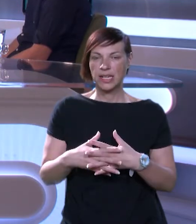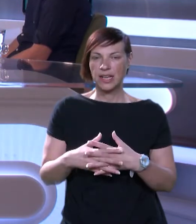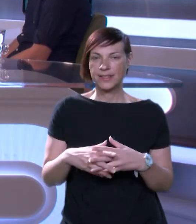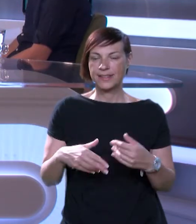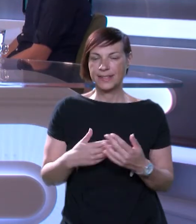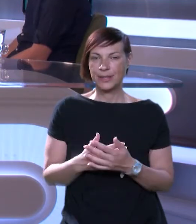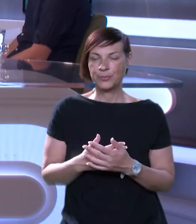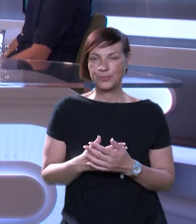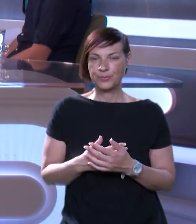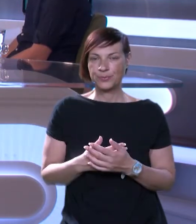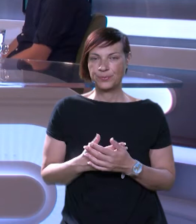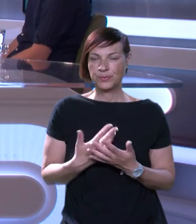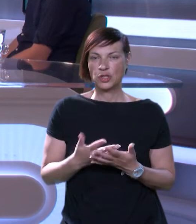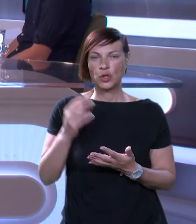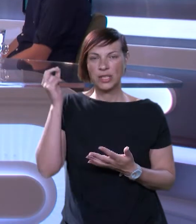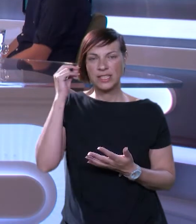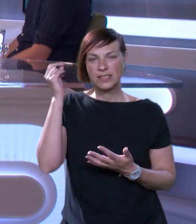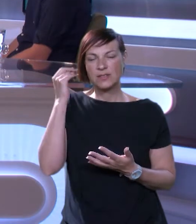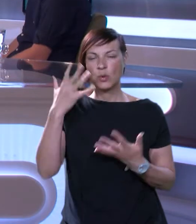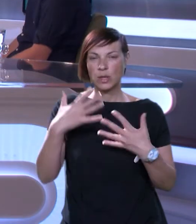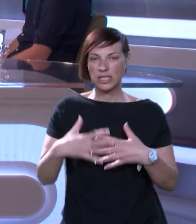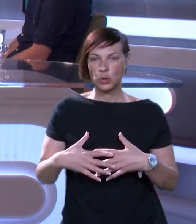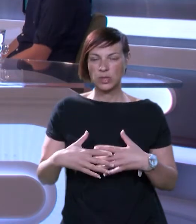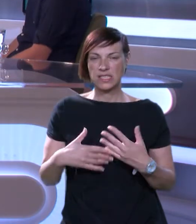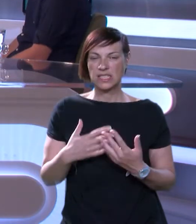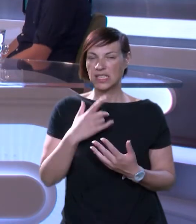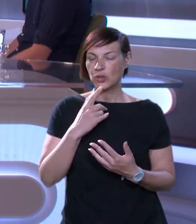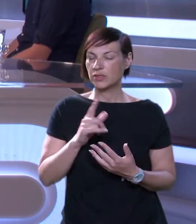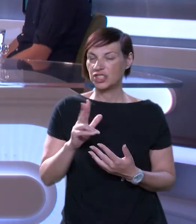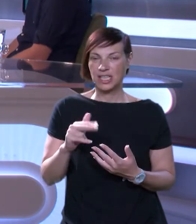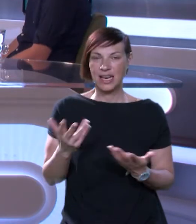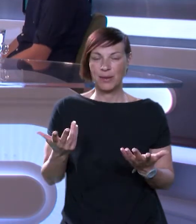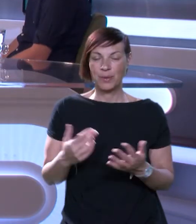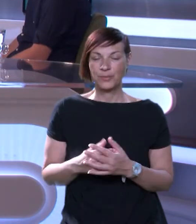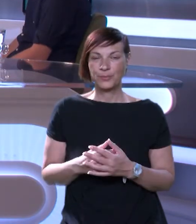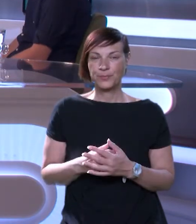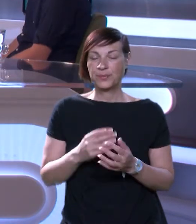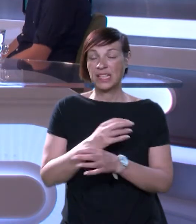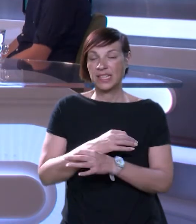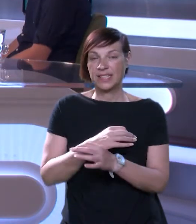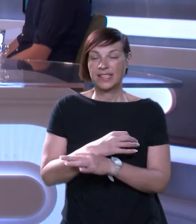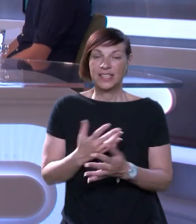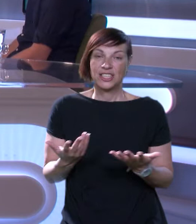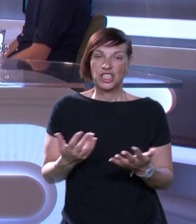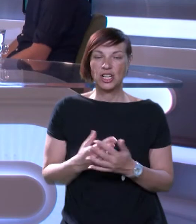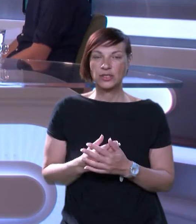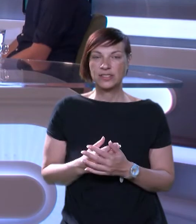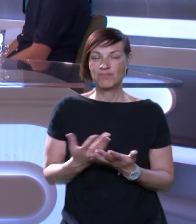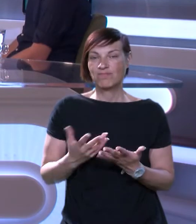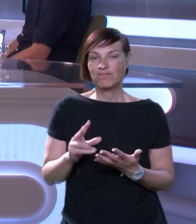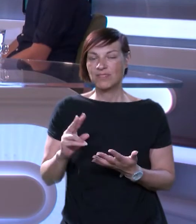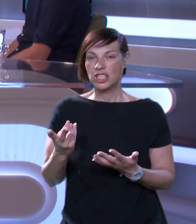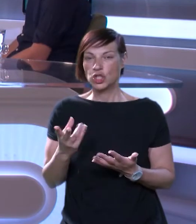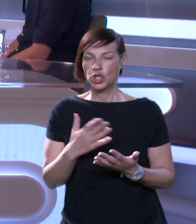grada. To je zvuk industrije koje više nema. Nažalost. A nešto